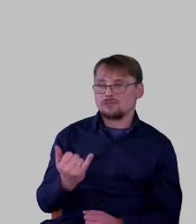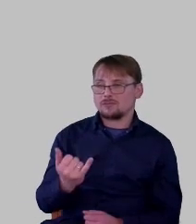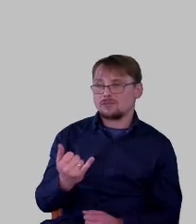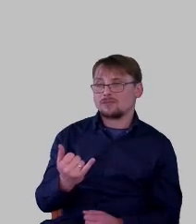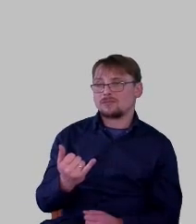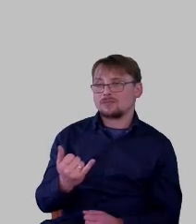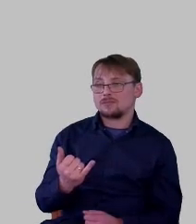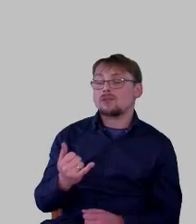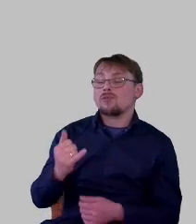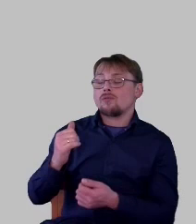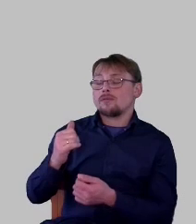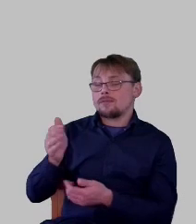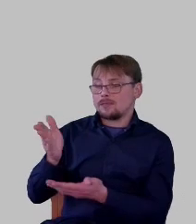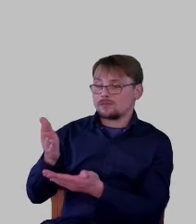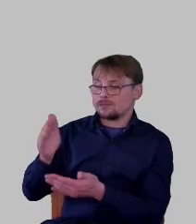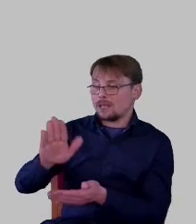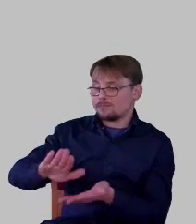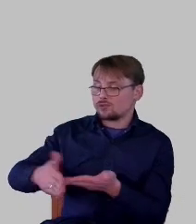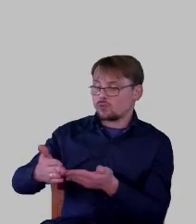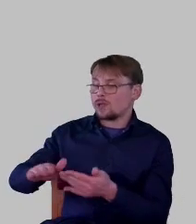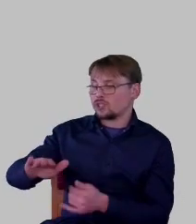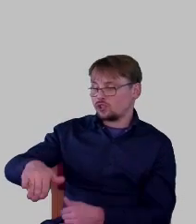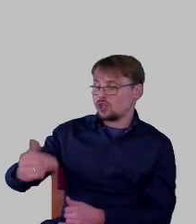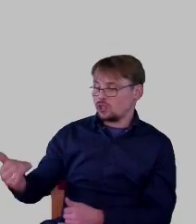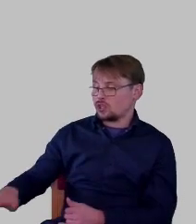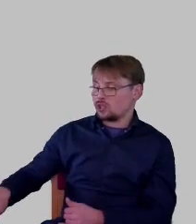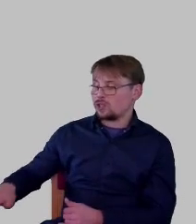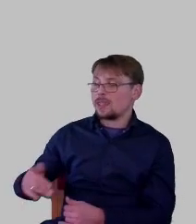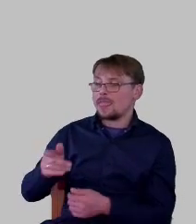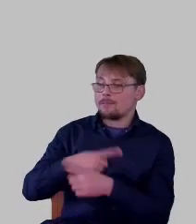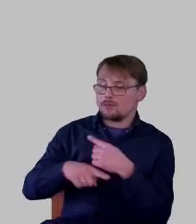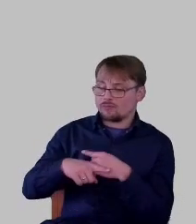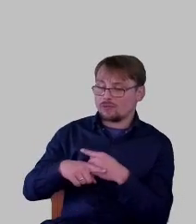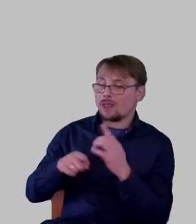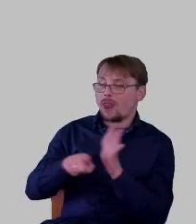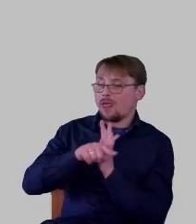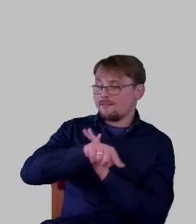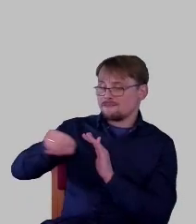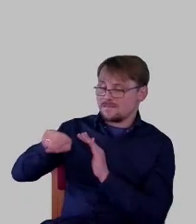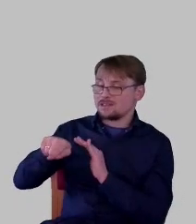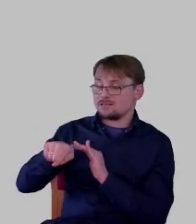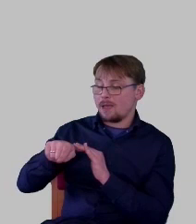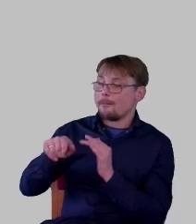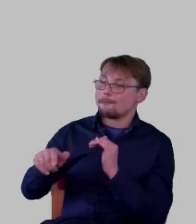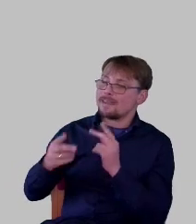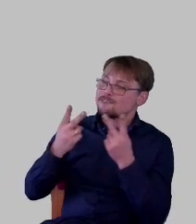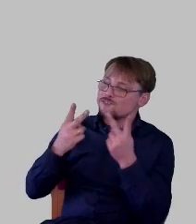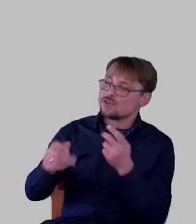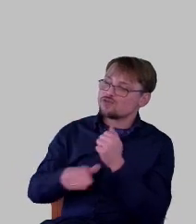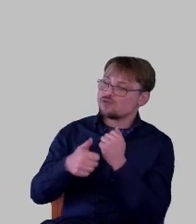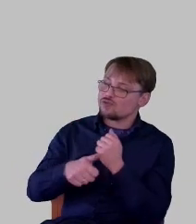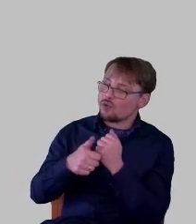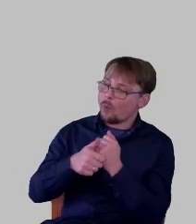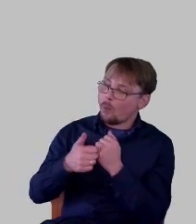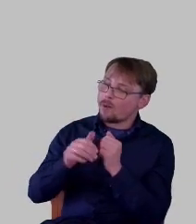są uczniami niepełnosprawnymi, dla nich podstawowym dokumentem, na podstawie którego planuje się oddziaływania edukacyjne,